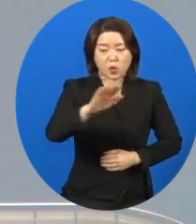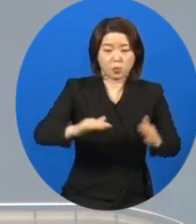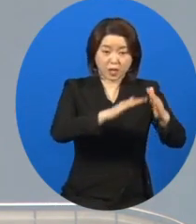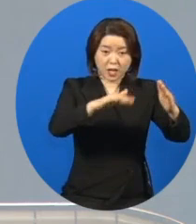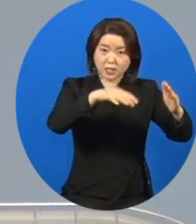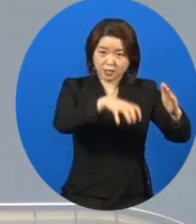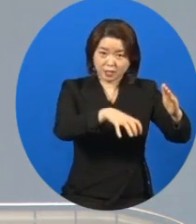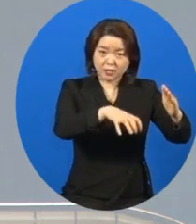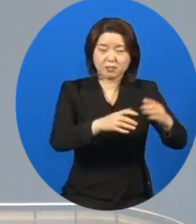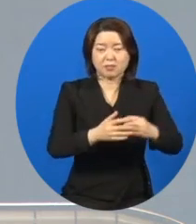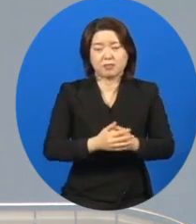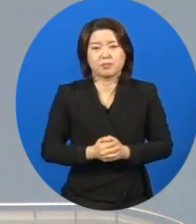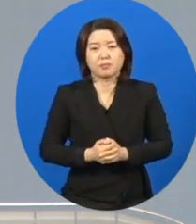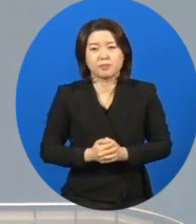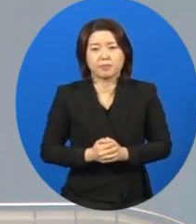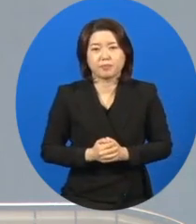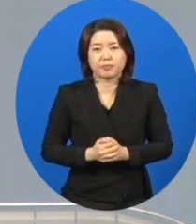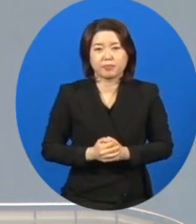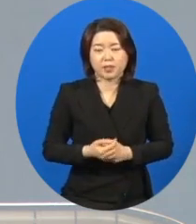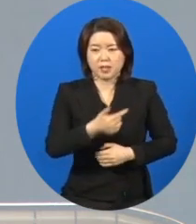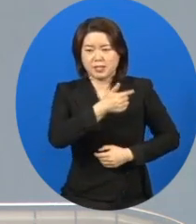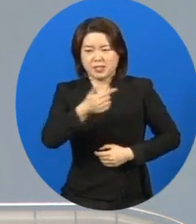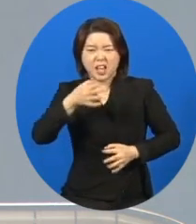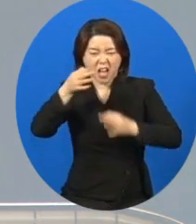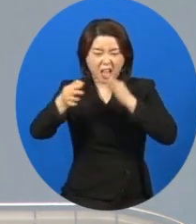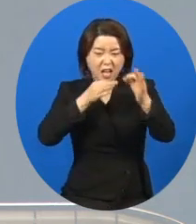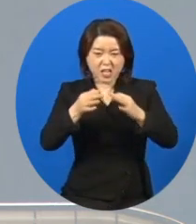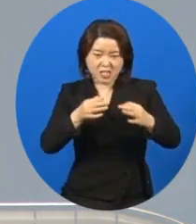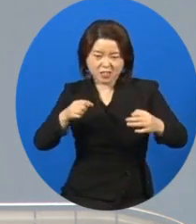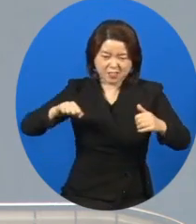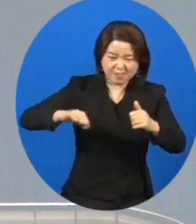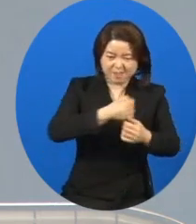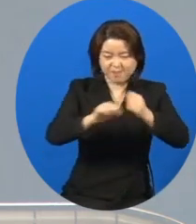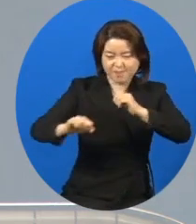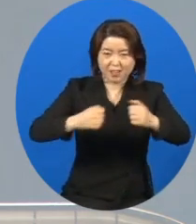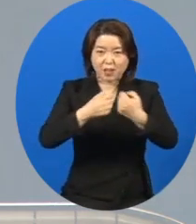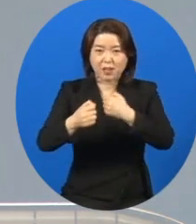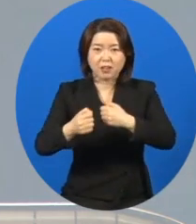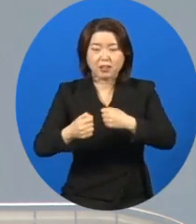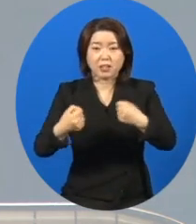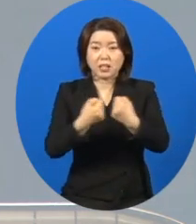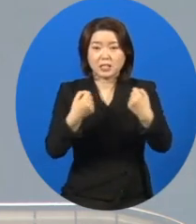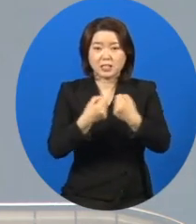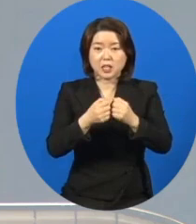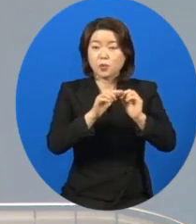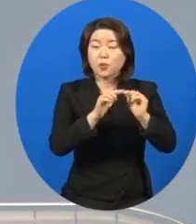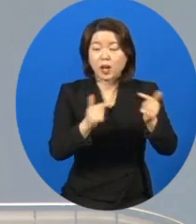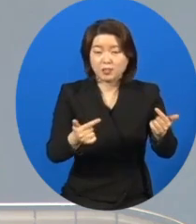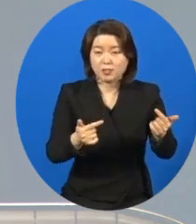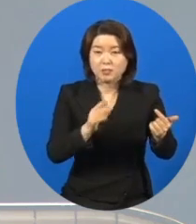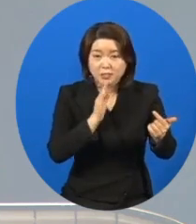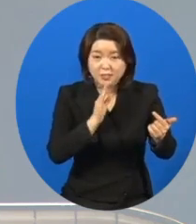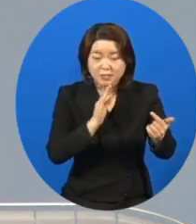안에서 큰 소리로 치고받고 그렇게 싸우는 거 아닙니다.